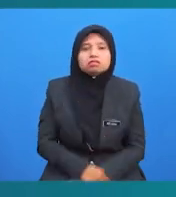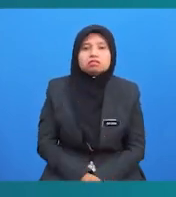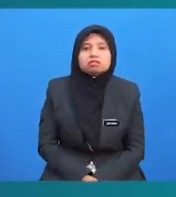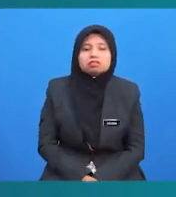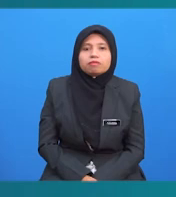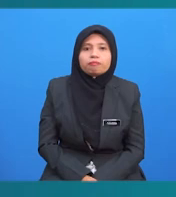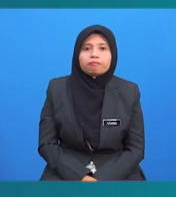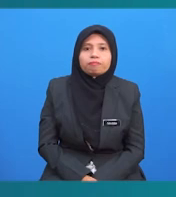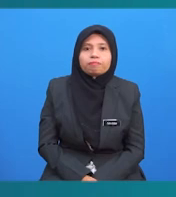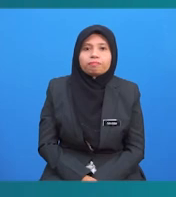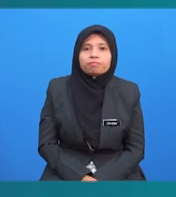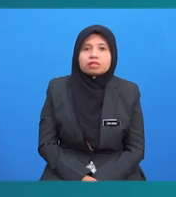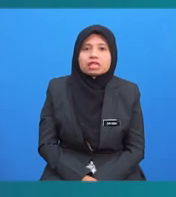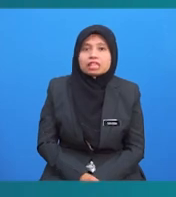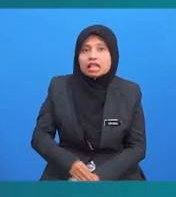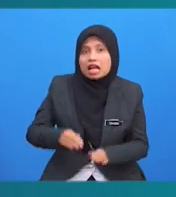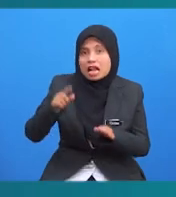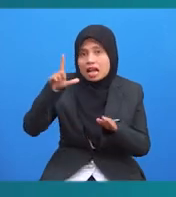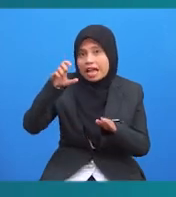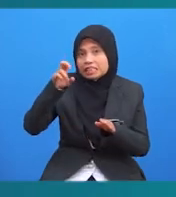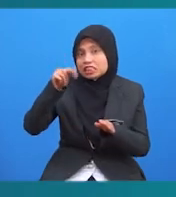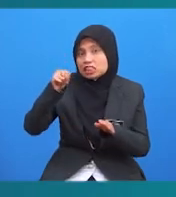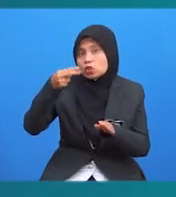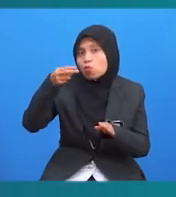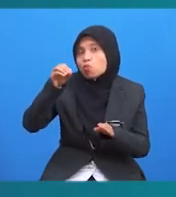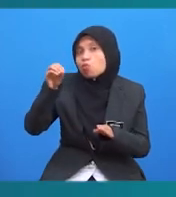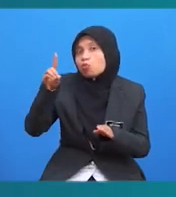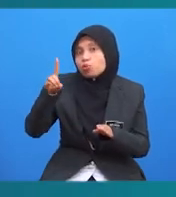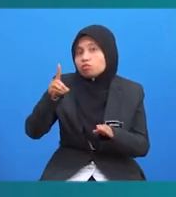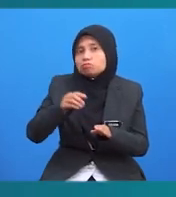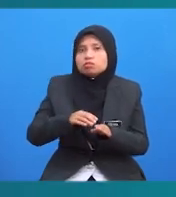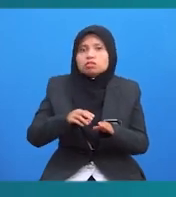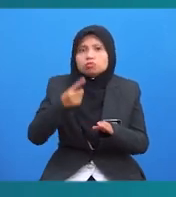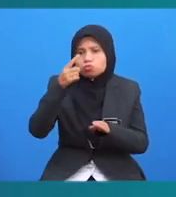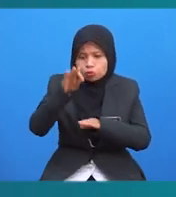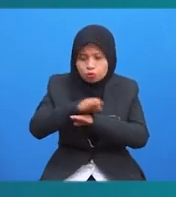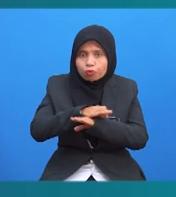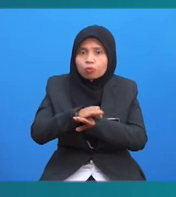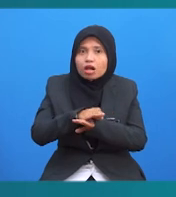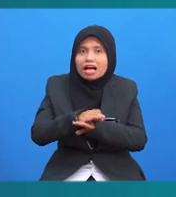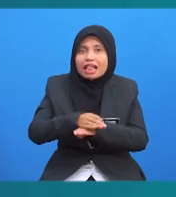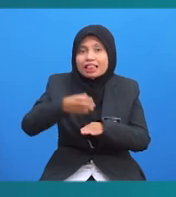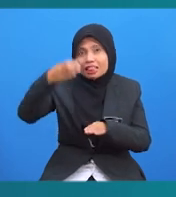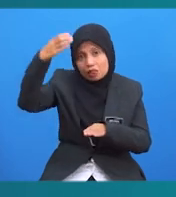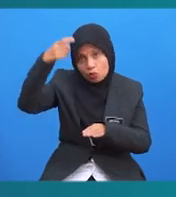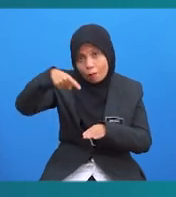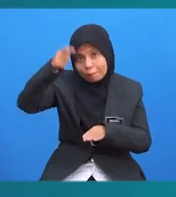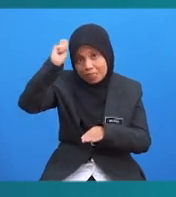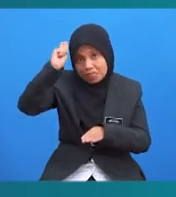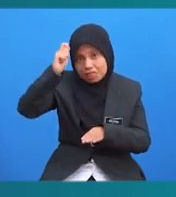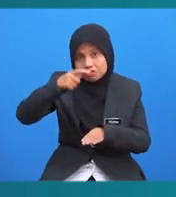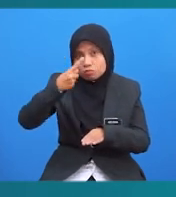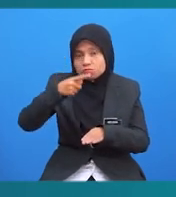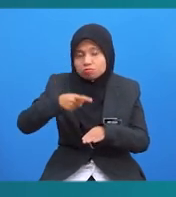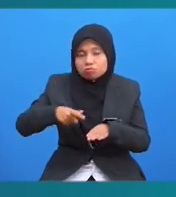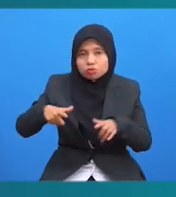Baik, berikutnya adalah lens hood. Lens hood ini berfungsi seperti topi yang kita pakai